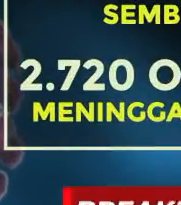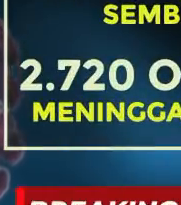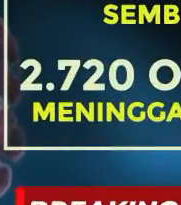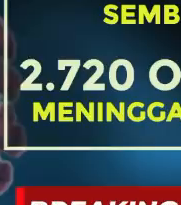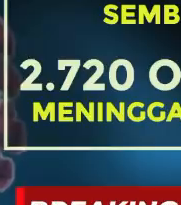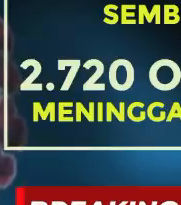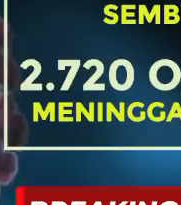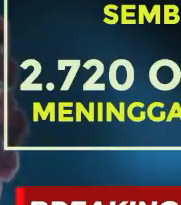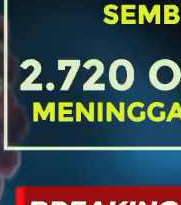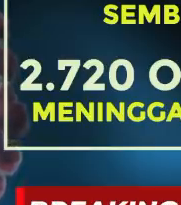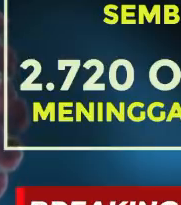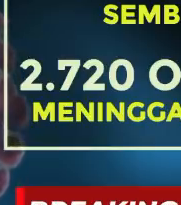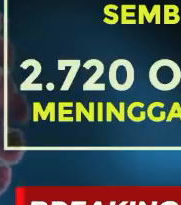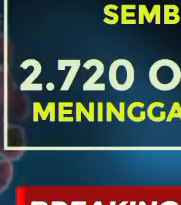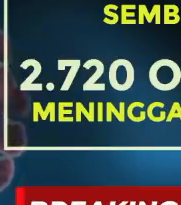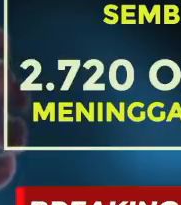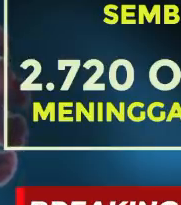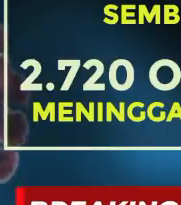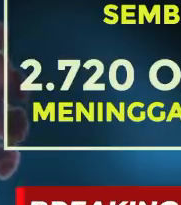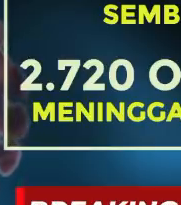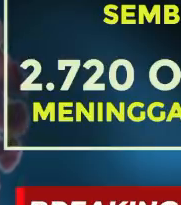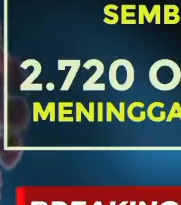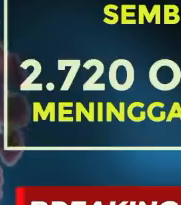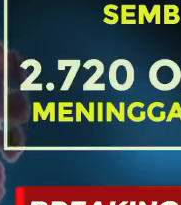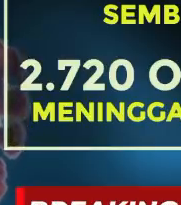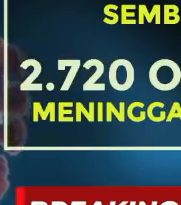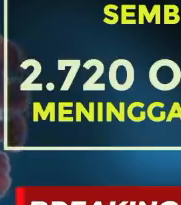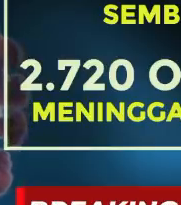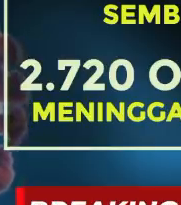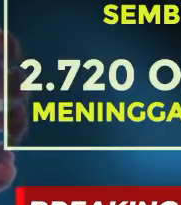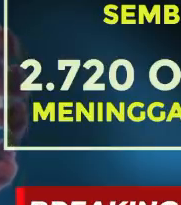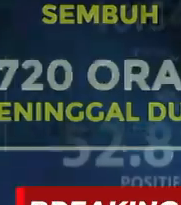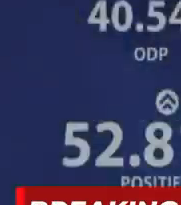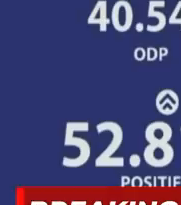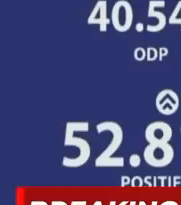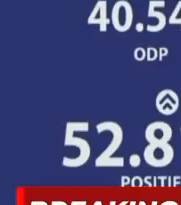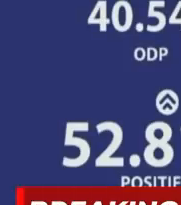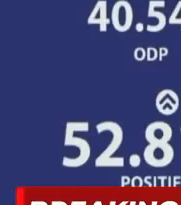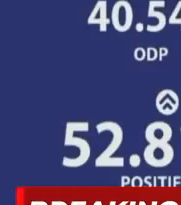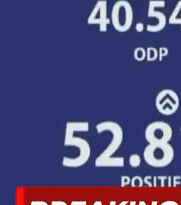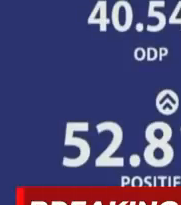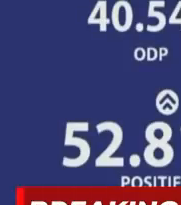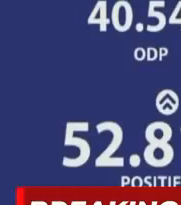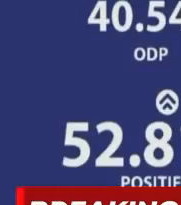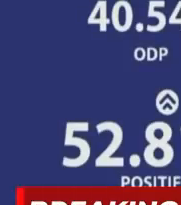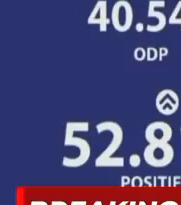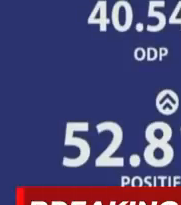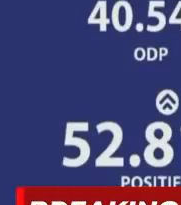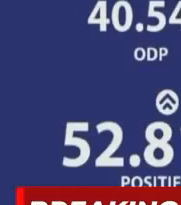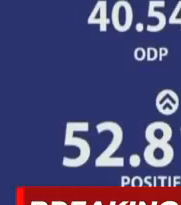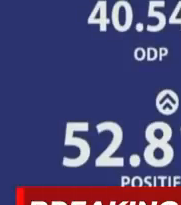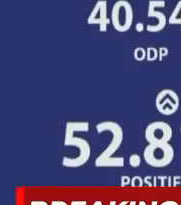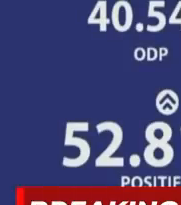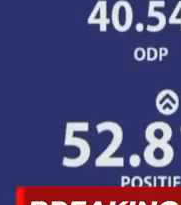13520 dua orang dalam Minggu ini kami telah berkomunikasi dengan beberapa dinas